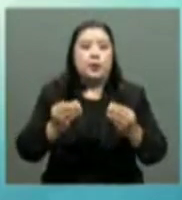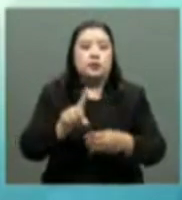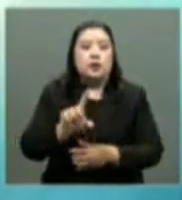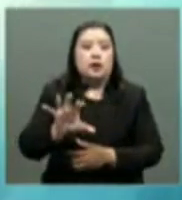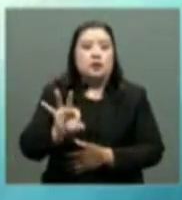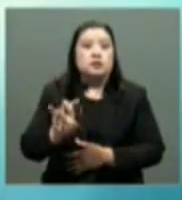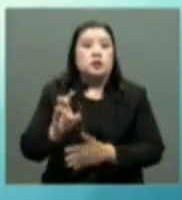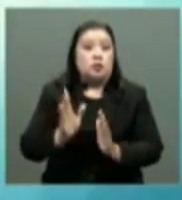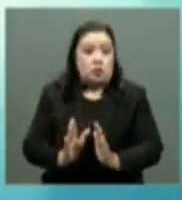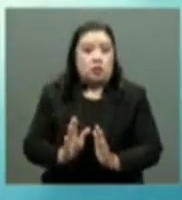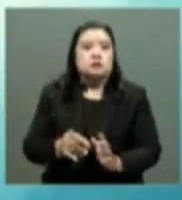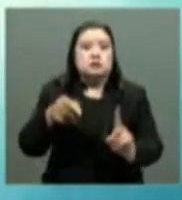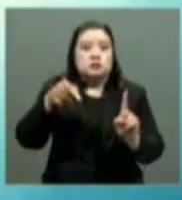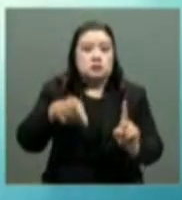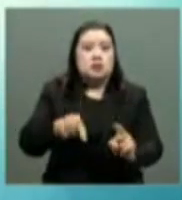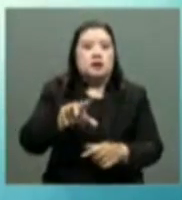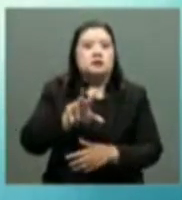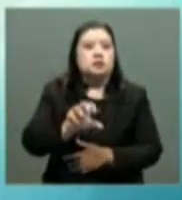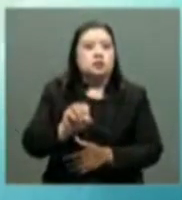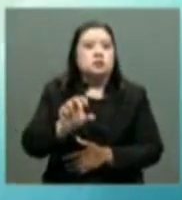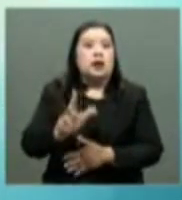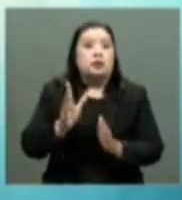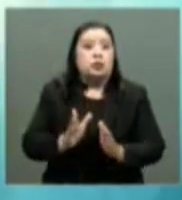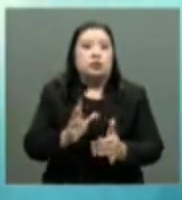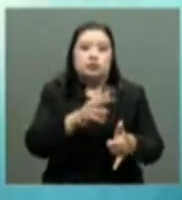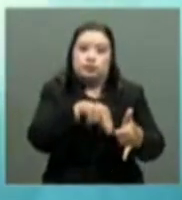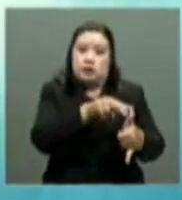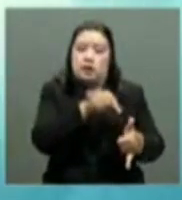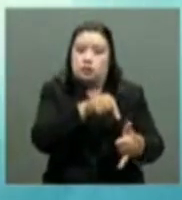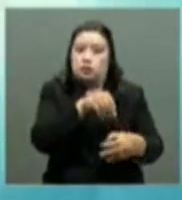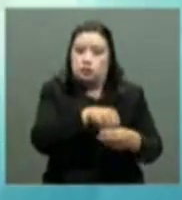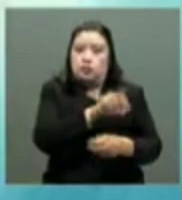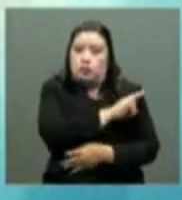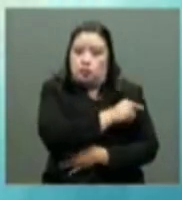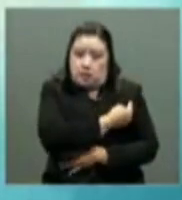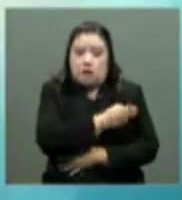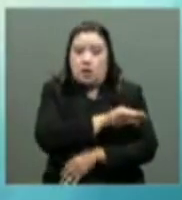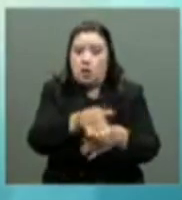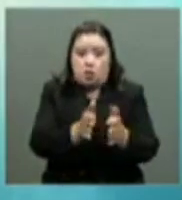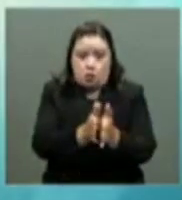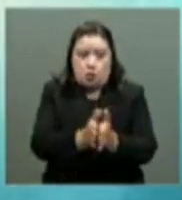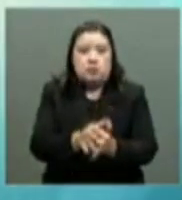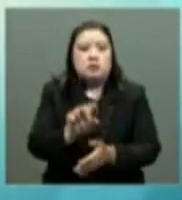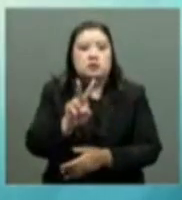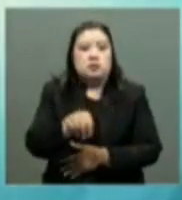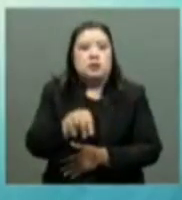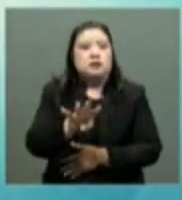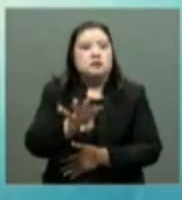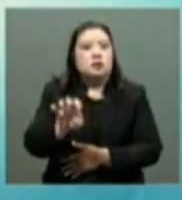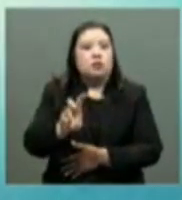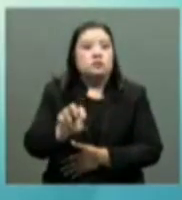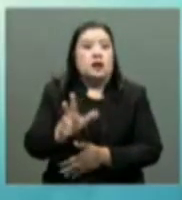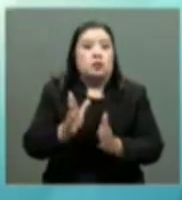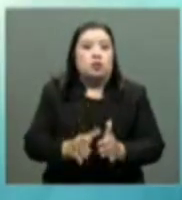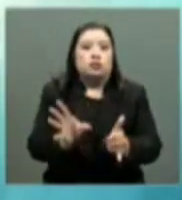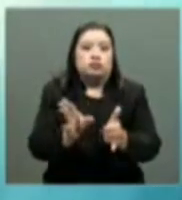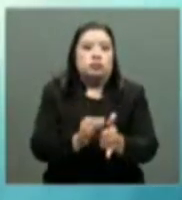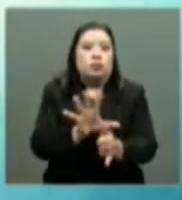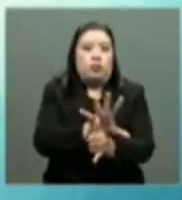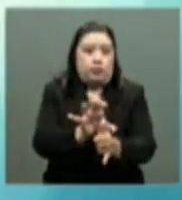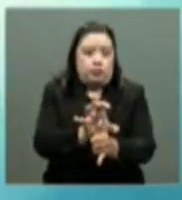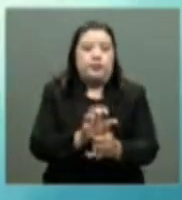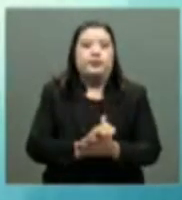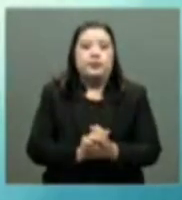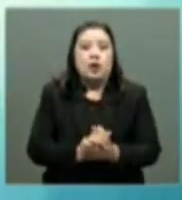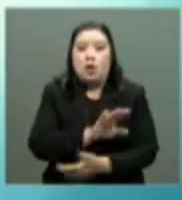าอยู่ 1,103 รายผู้ป่วยสะสมรวม 2,643 รายนะครับรวม